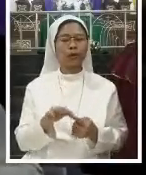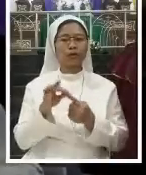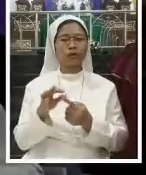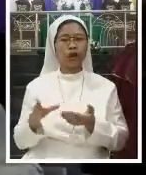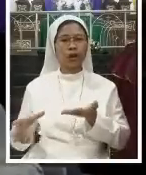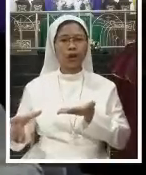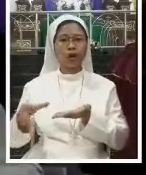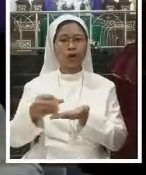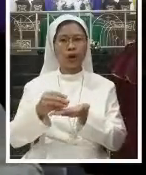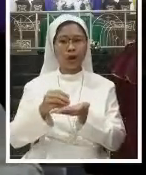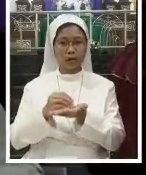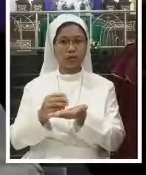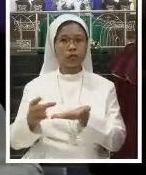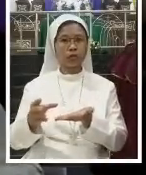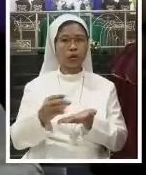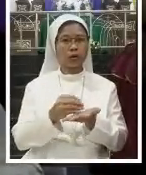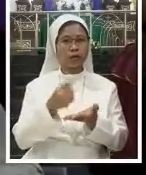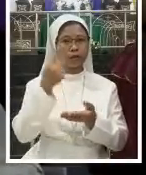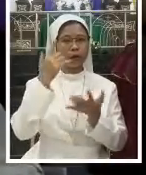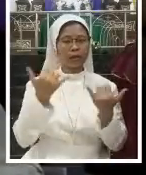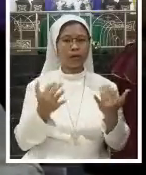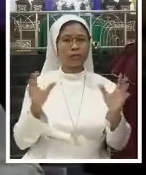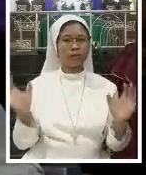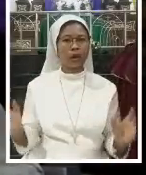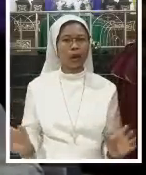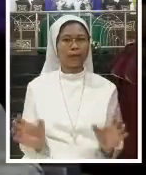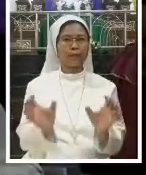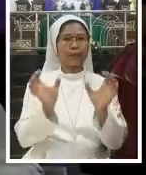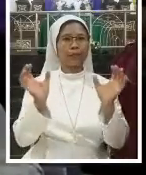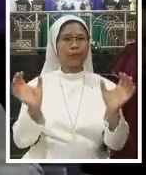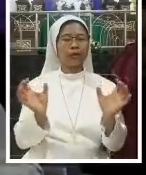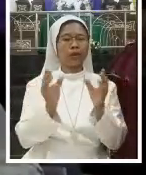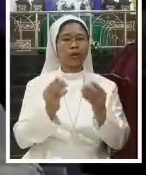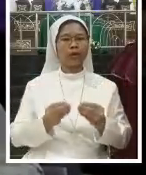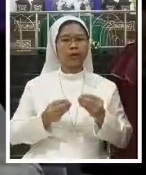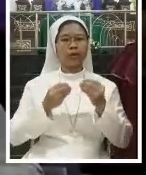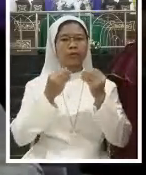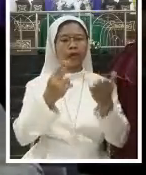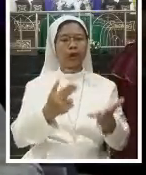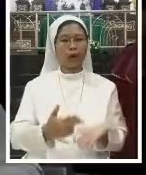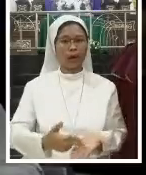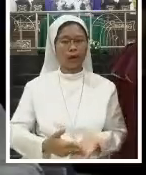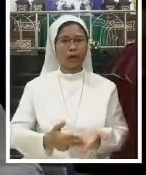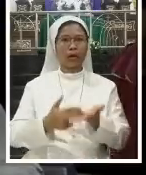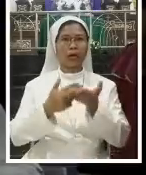collection, ngunyan sa pagselebran man yato kan Alay Kapwa Sunday.